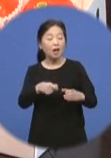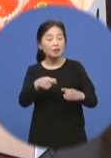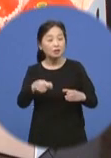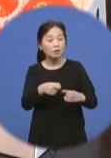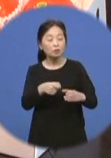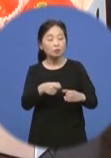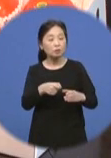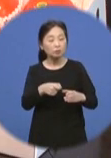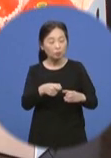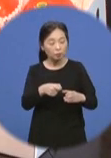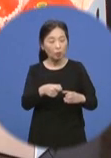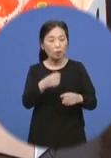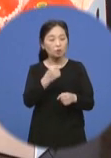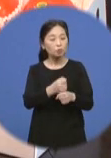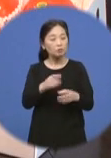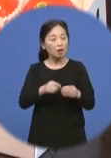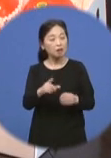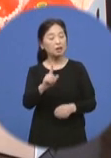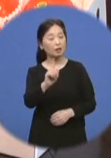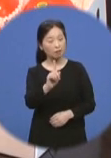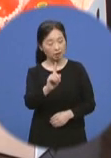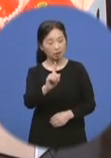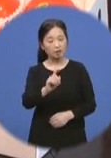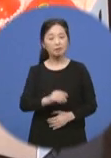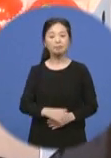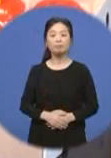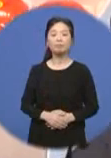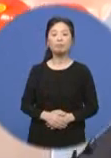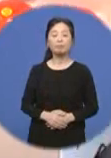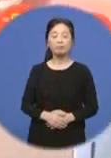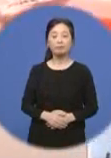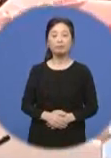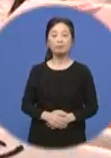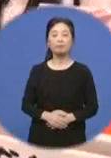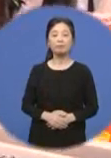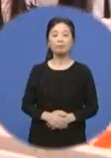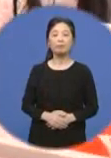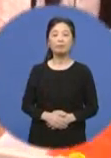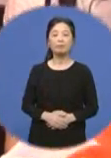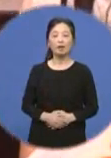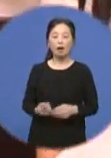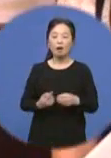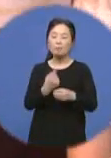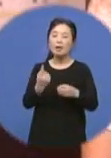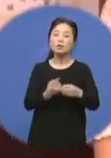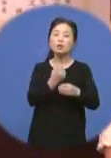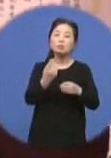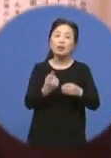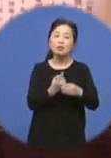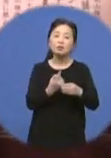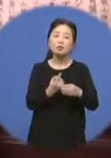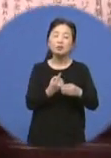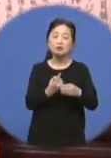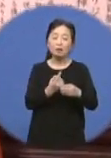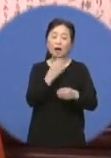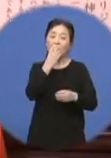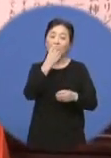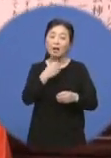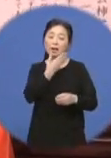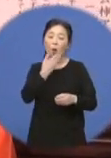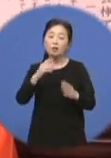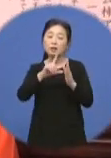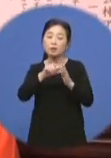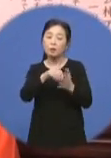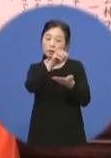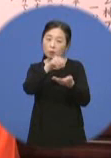けっていうのは何かあったんですか。 毎年その美味しい時に取ろうとしたら完熟になってしまうので、その